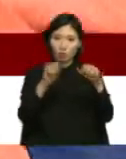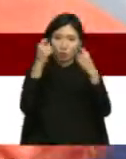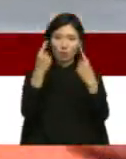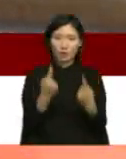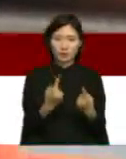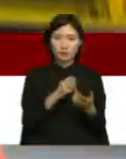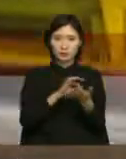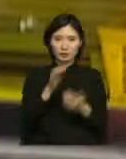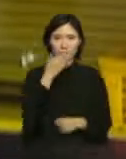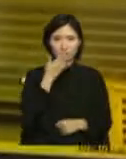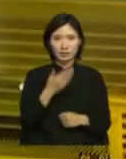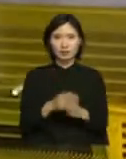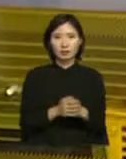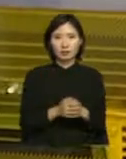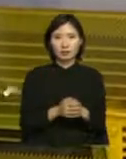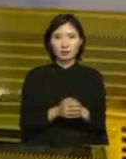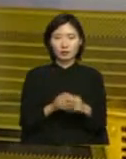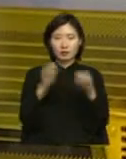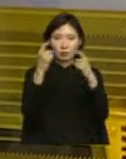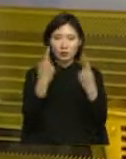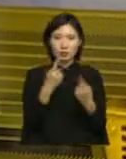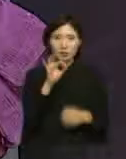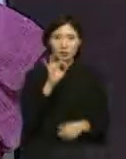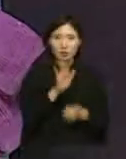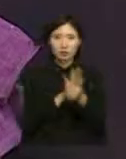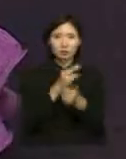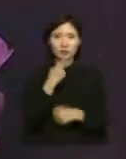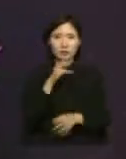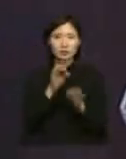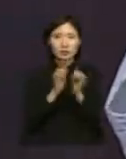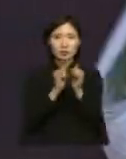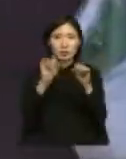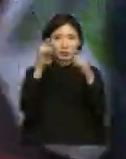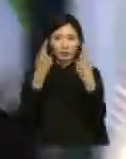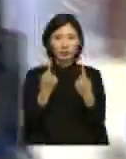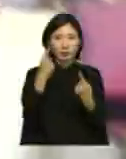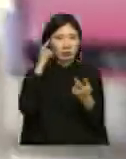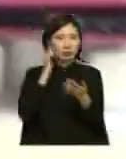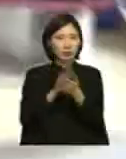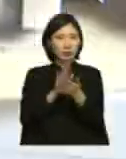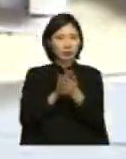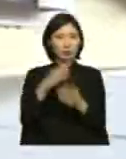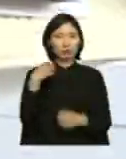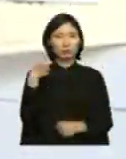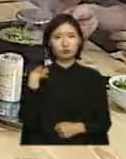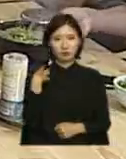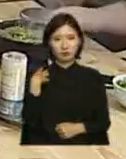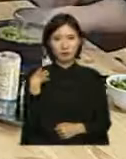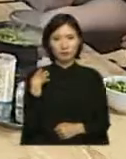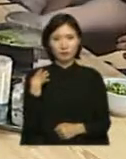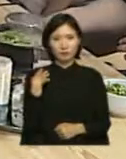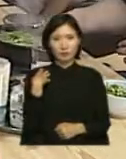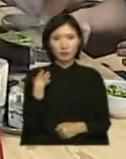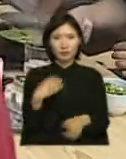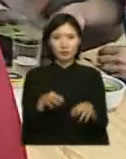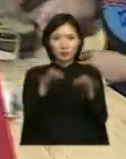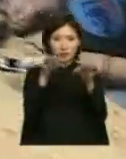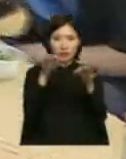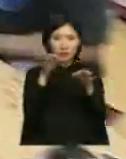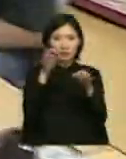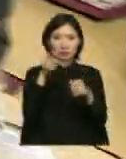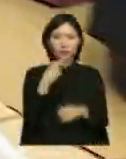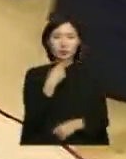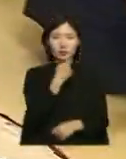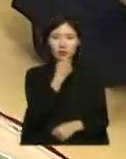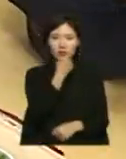할인율이 적용됩니다. 할인 금액 지원 없이 상인들이 할인액을 자발적으로 부담하는 구조로 은행 결제 기능 없이